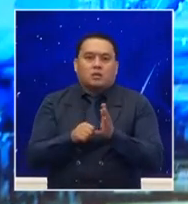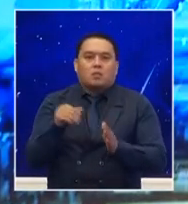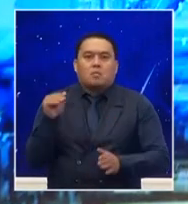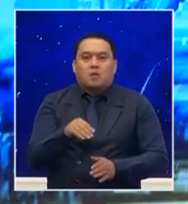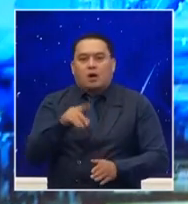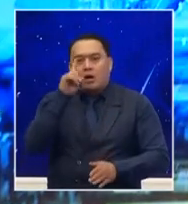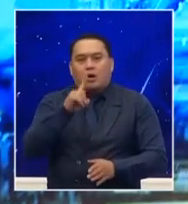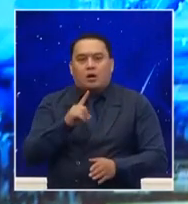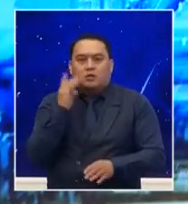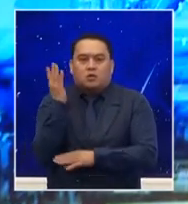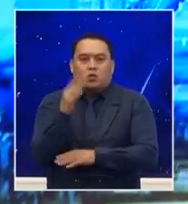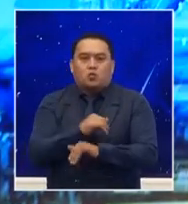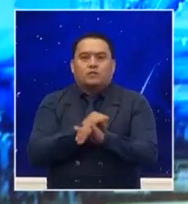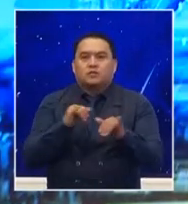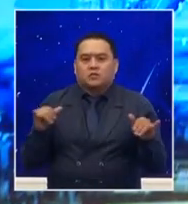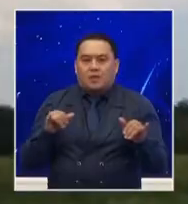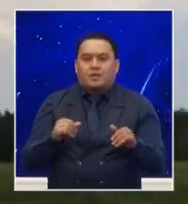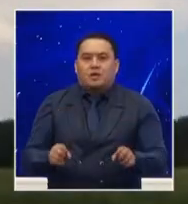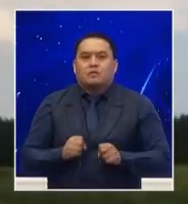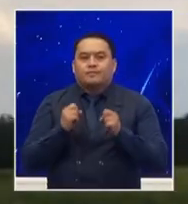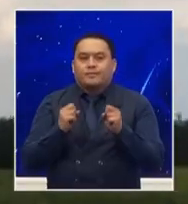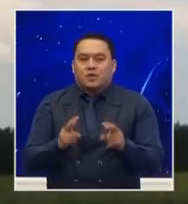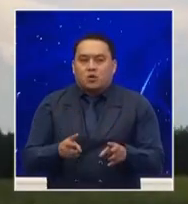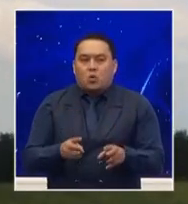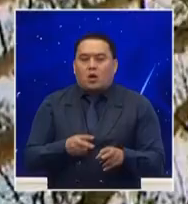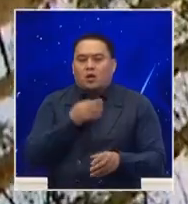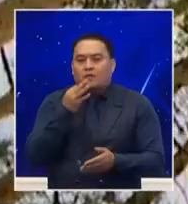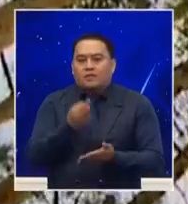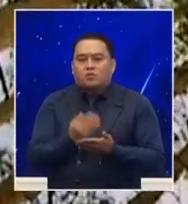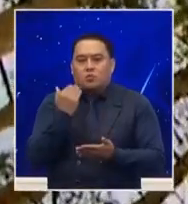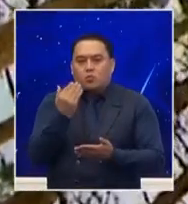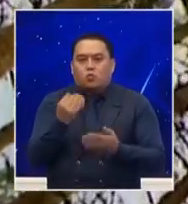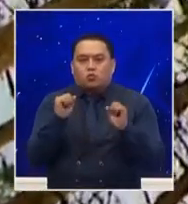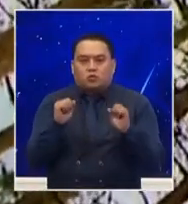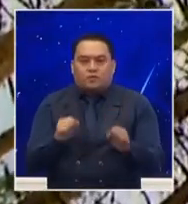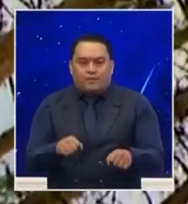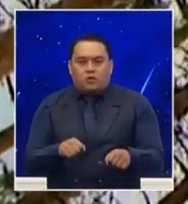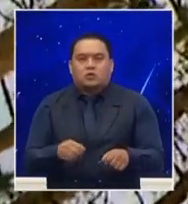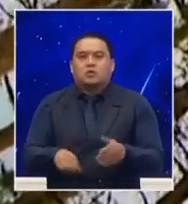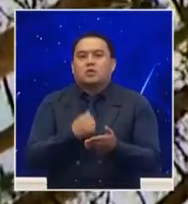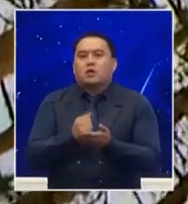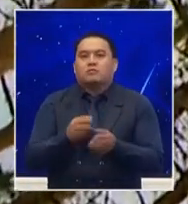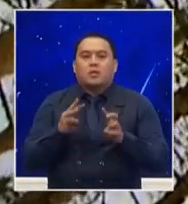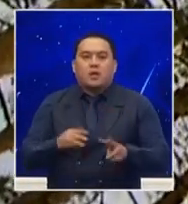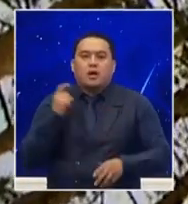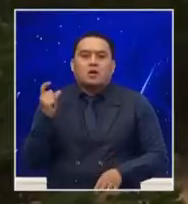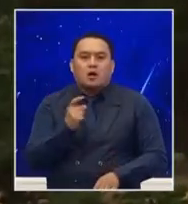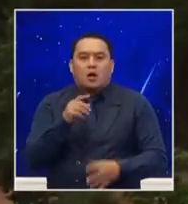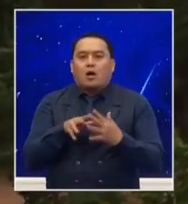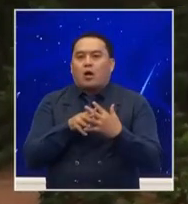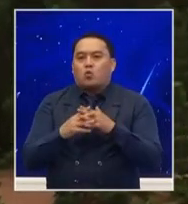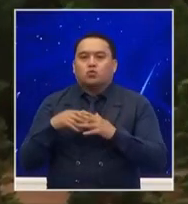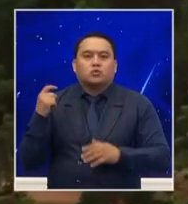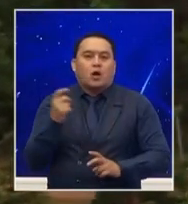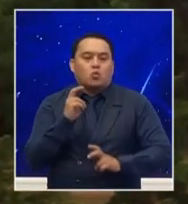айлық есептік көрсеткішке дейін ұлғайтылды. Қылмыстық жауапкершілікке де тартылуы мүмкін. Осыған байланысты премьер-министр экология, ауыл